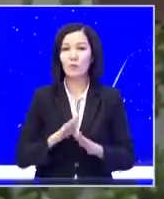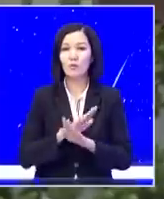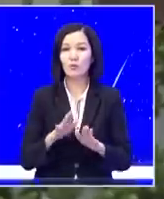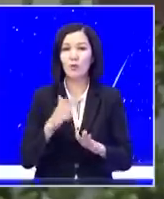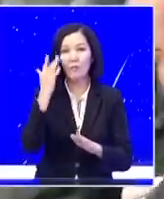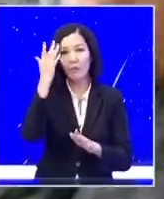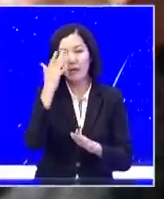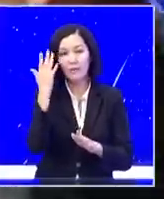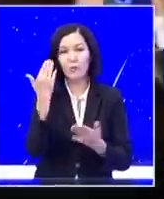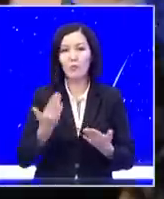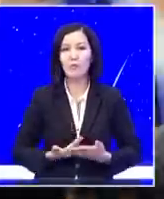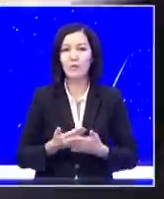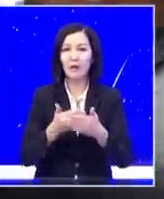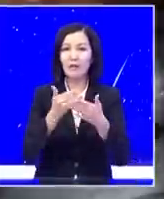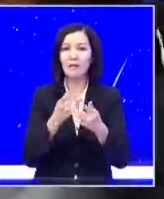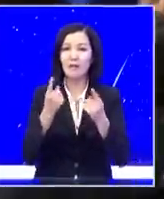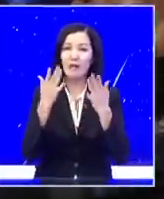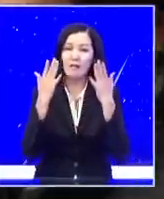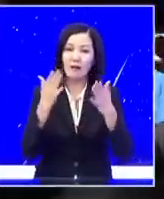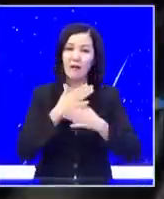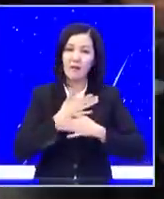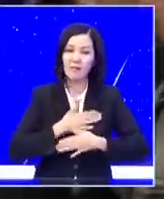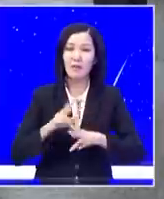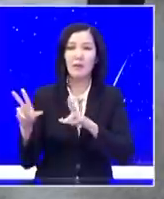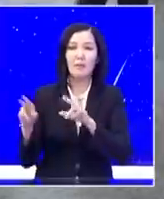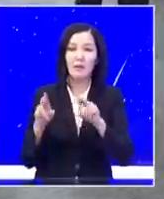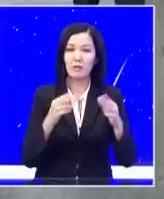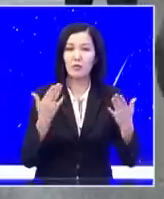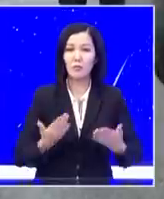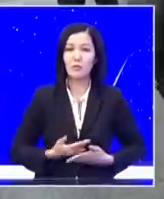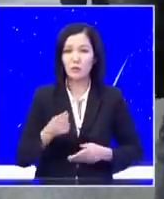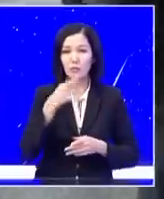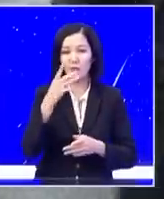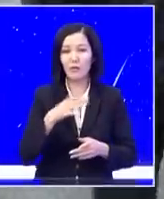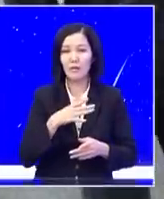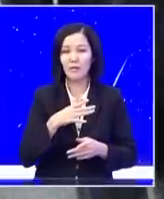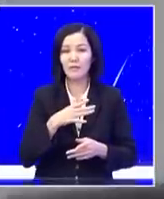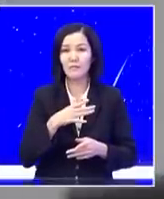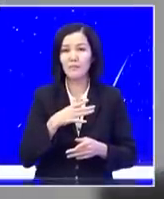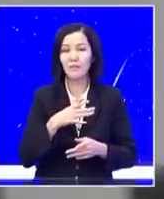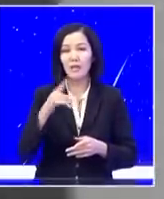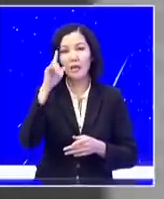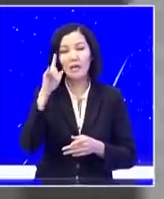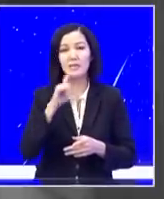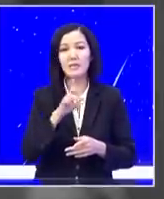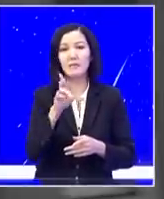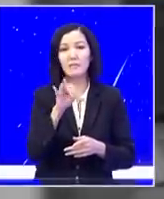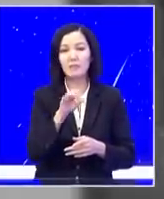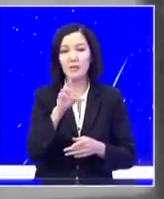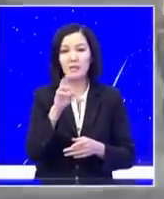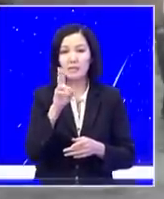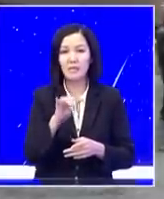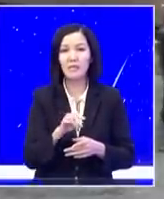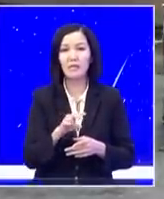сүрді. Көз жұмарында Аллаға разымын, бақытты өмір сүрдім депті. Азамат еді текті. Қазақтың бейсенін көп